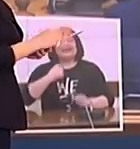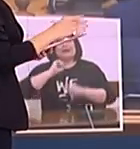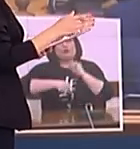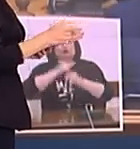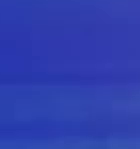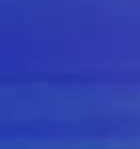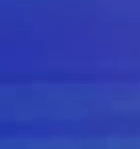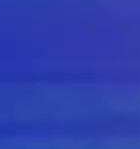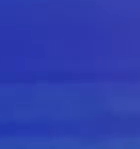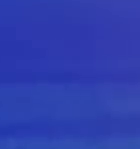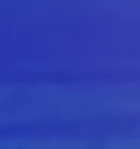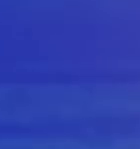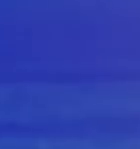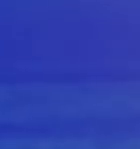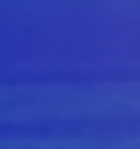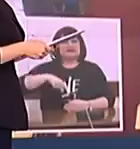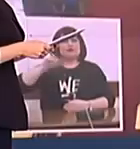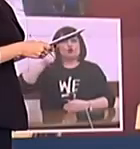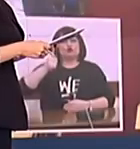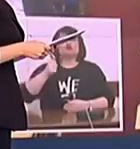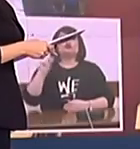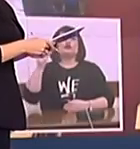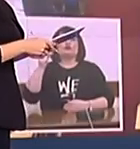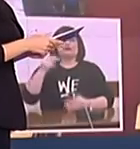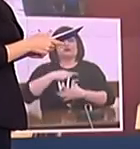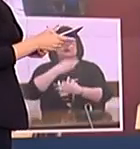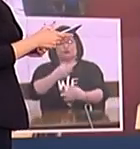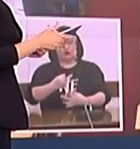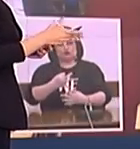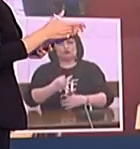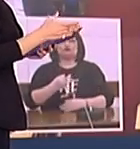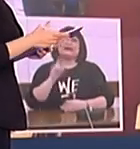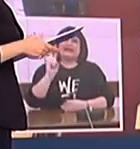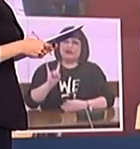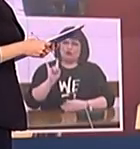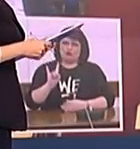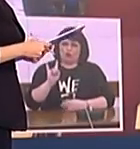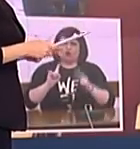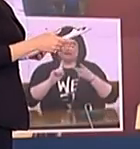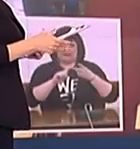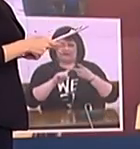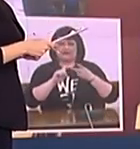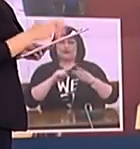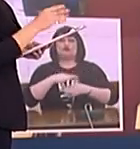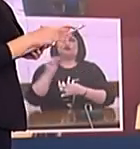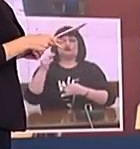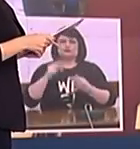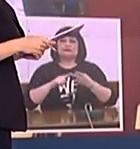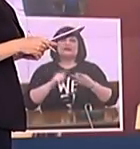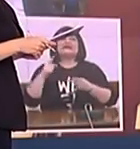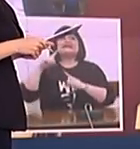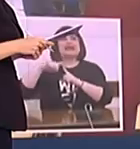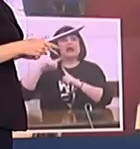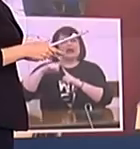Πασόκ. Μίλησε και για την οικονομία και ρίξε πειρά προς τη Νέα Δημοκρατία ότι παρουσιάζει μια εξοραϊσμένη εικόνα όσον αφορά την